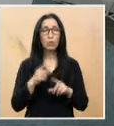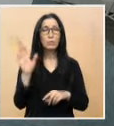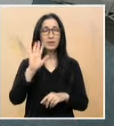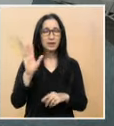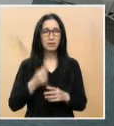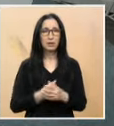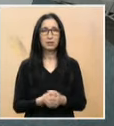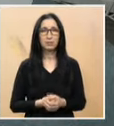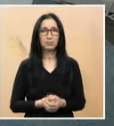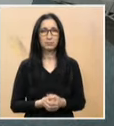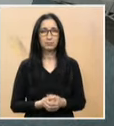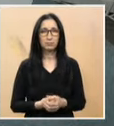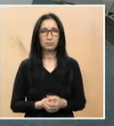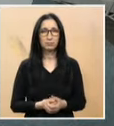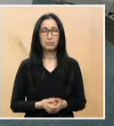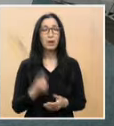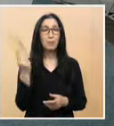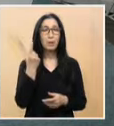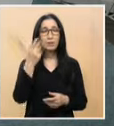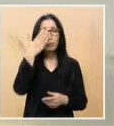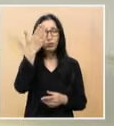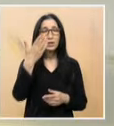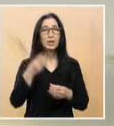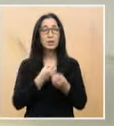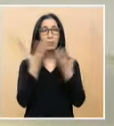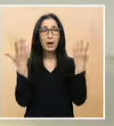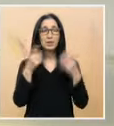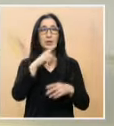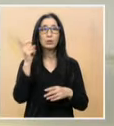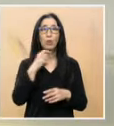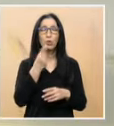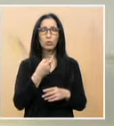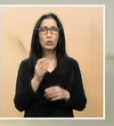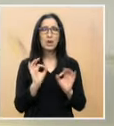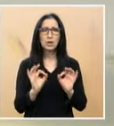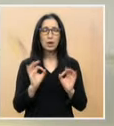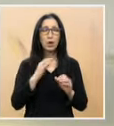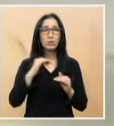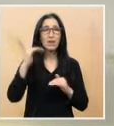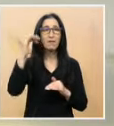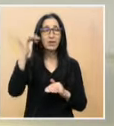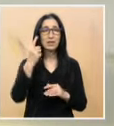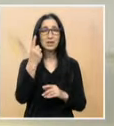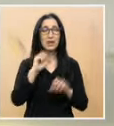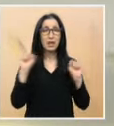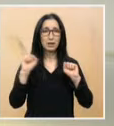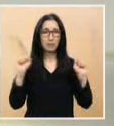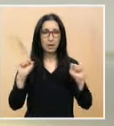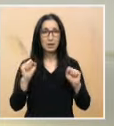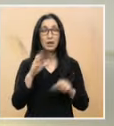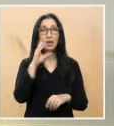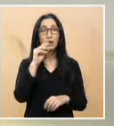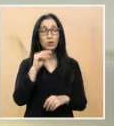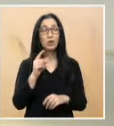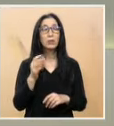госпожо Димитрова. Здравейте. Добре дошли в студиото ни. Благодаря. Първо честит празник. 100 години е една изключително сериозна възраст за една